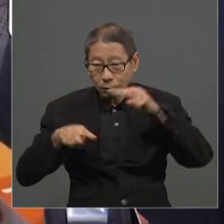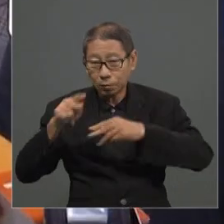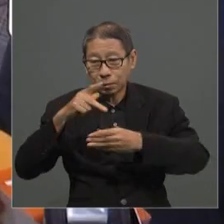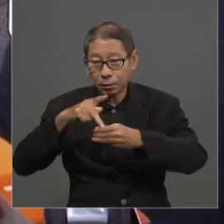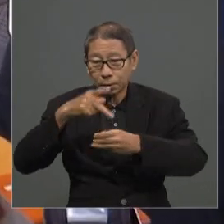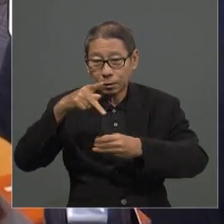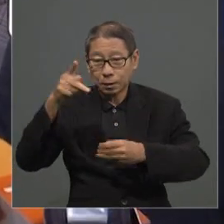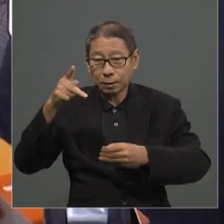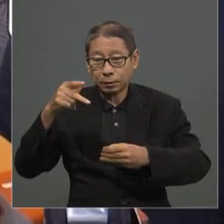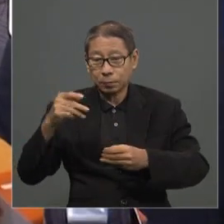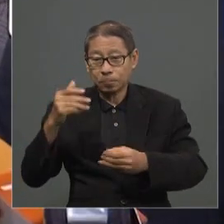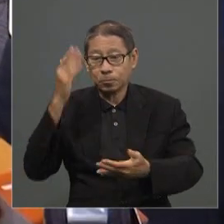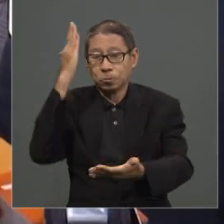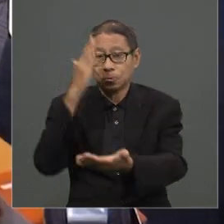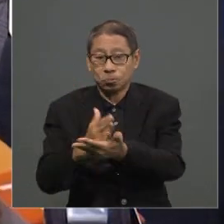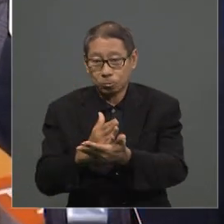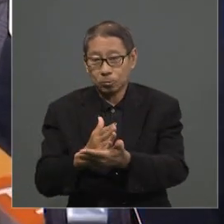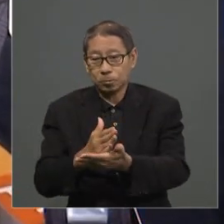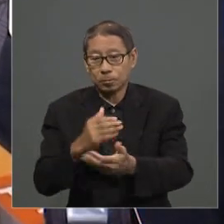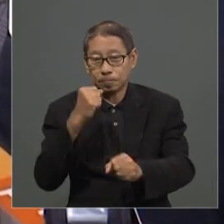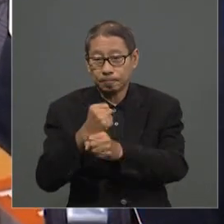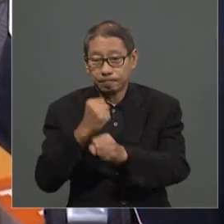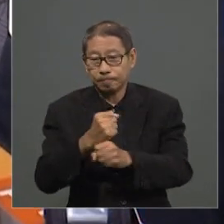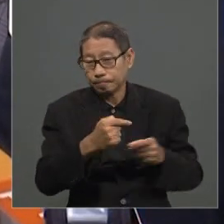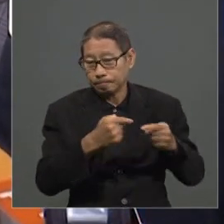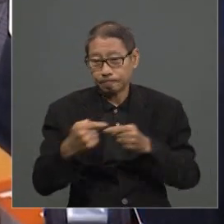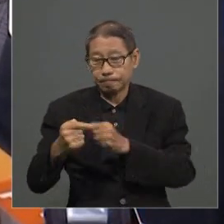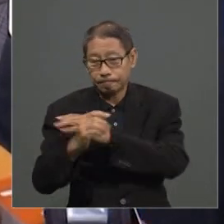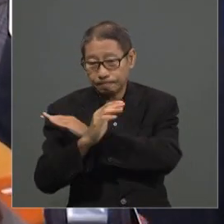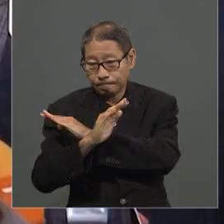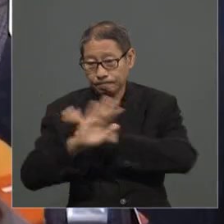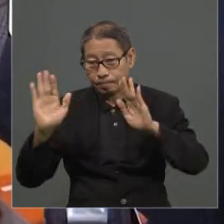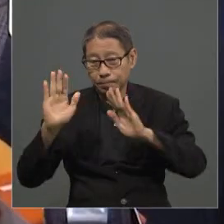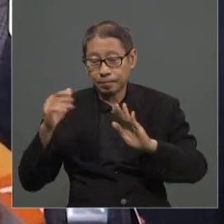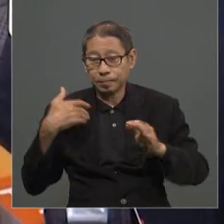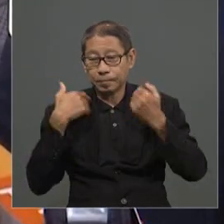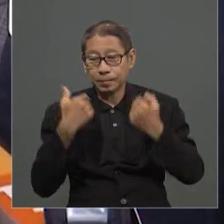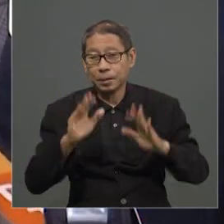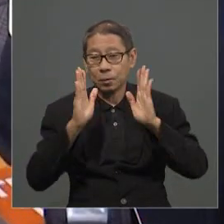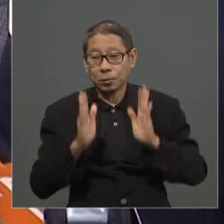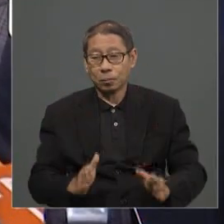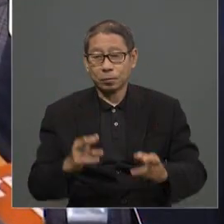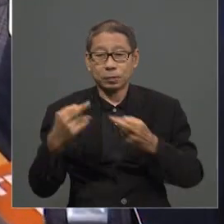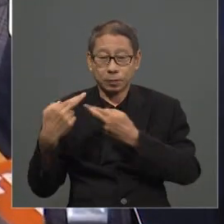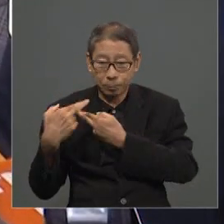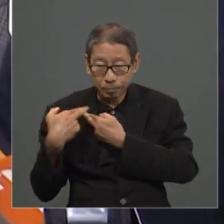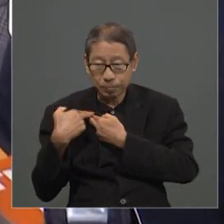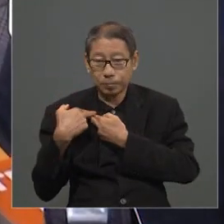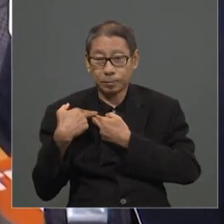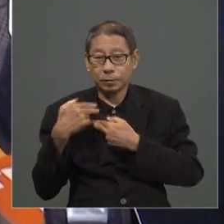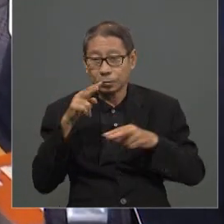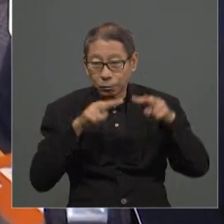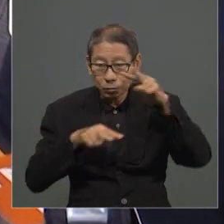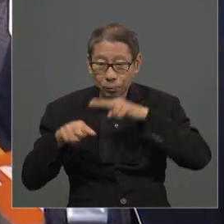อนุญาตไม่สามารถที่จะดำเนินการในกิจการนี้ได้นะครับต่อมาก็คือเจ้าหน้าที่ที่ได้รับมอบหมาย